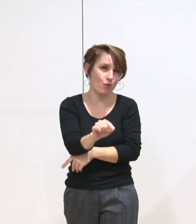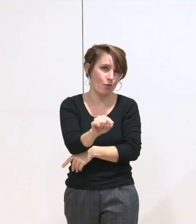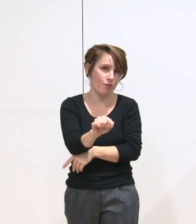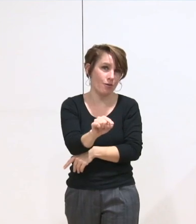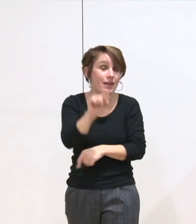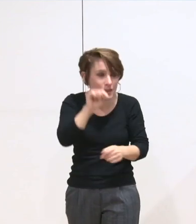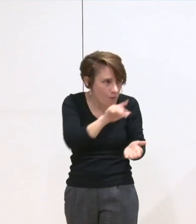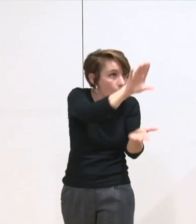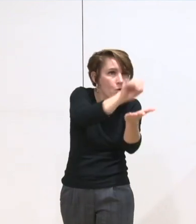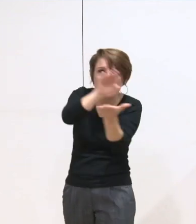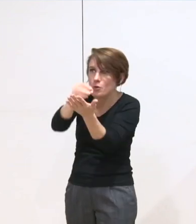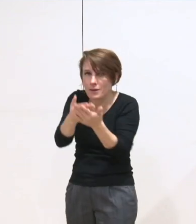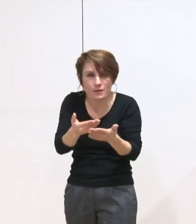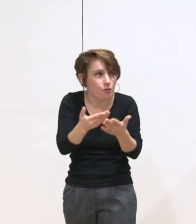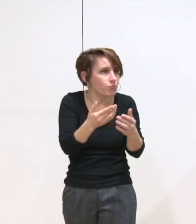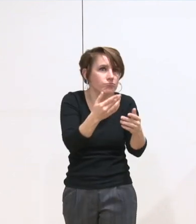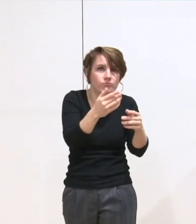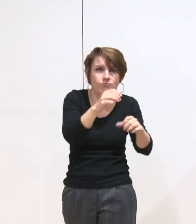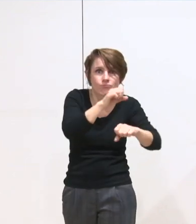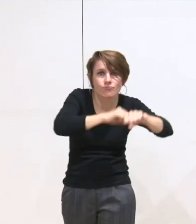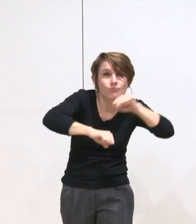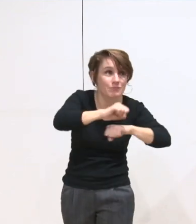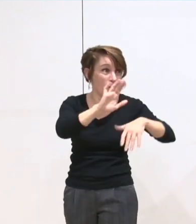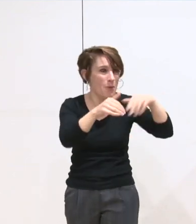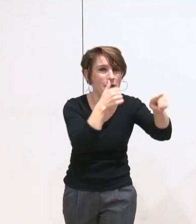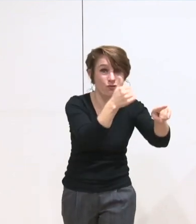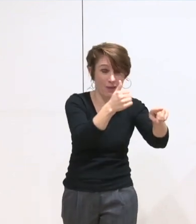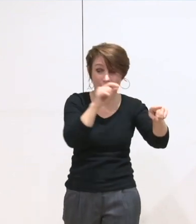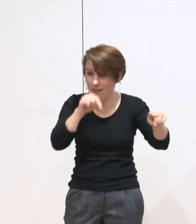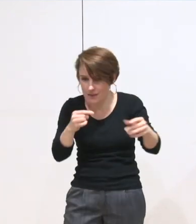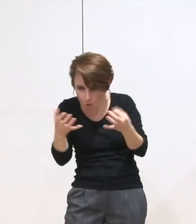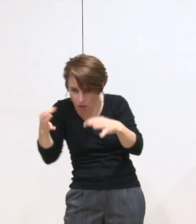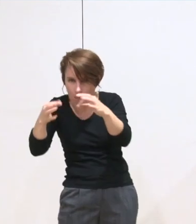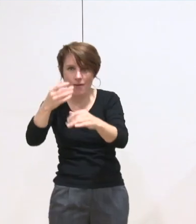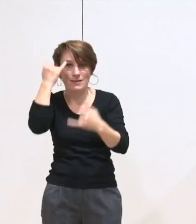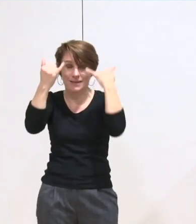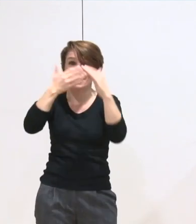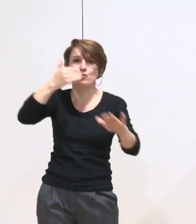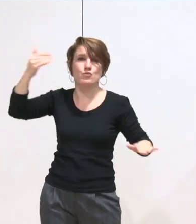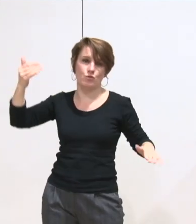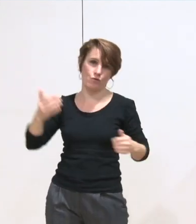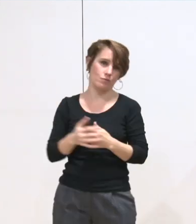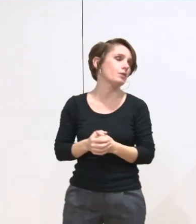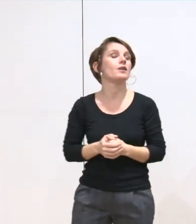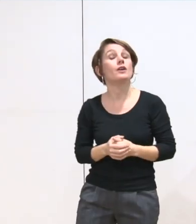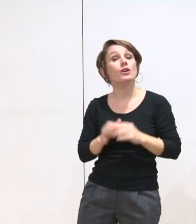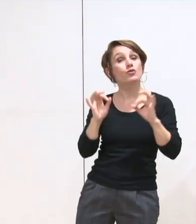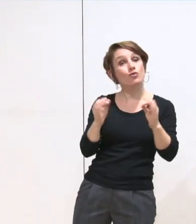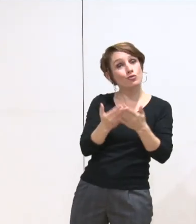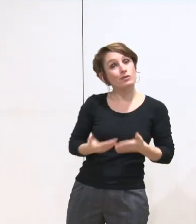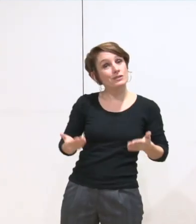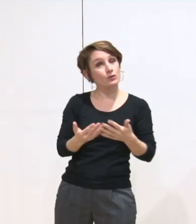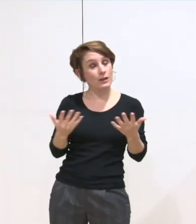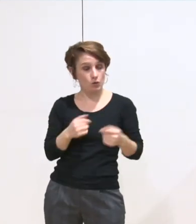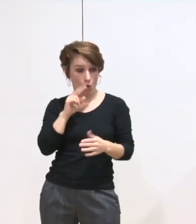marche et ce qui doit être amélioré. Et c'est bien dans cet état d'esprit, en regardant les difficultés en face, que